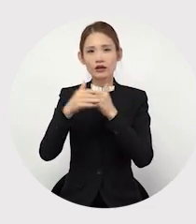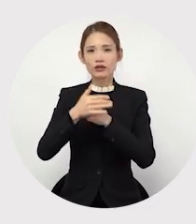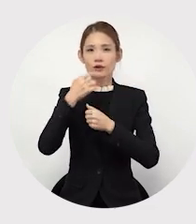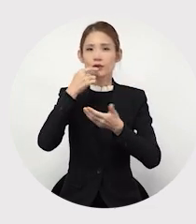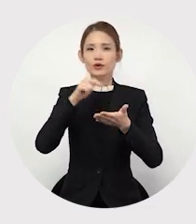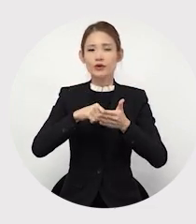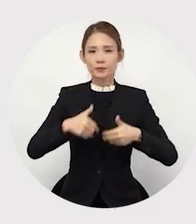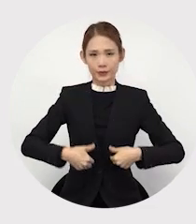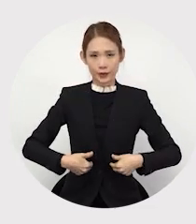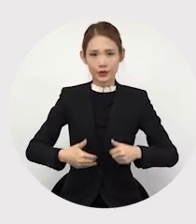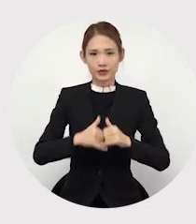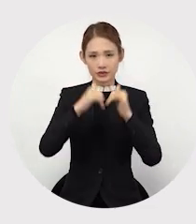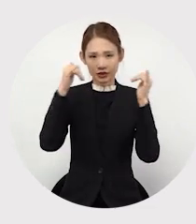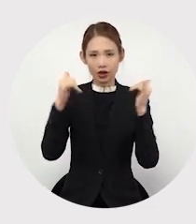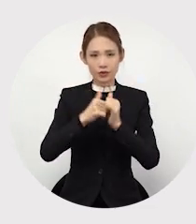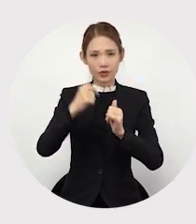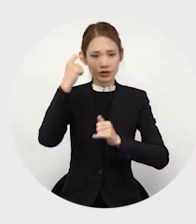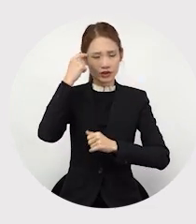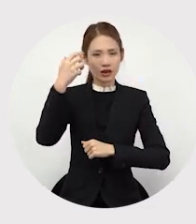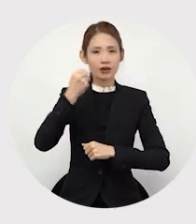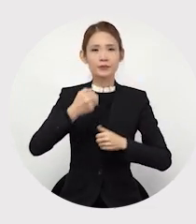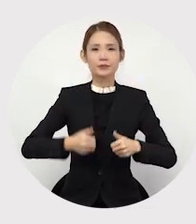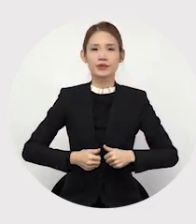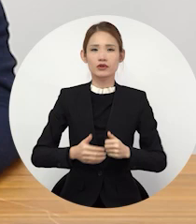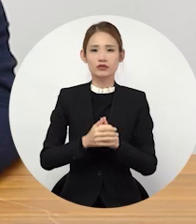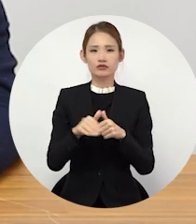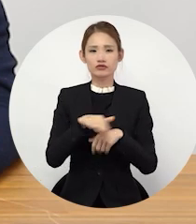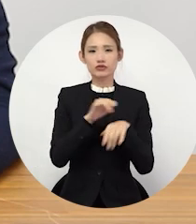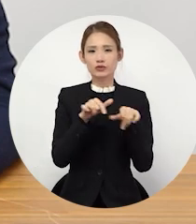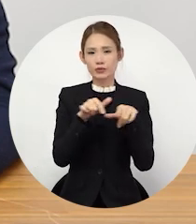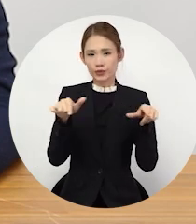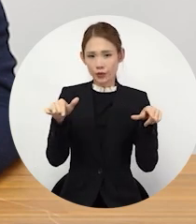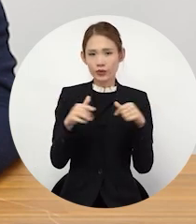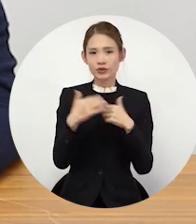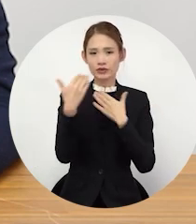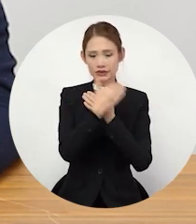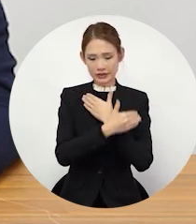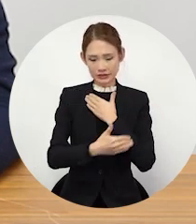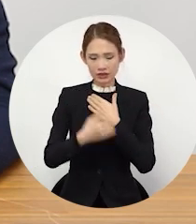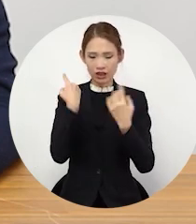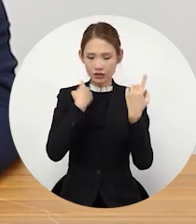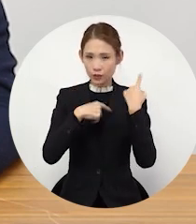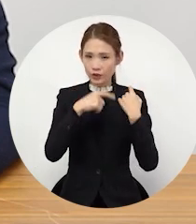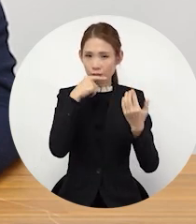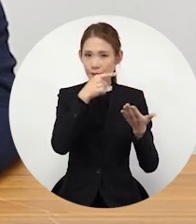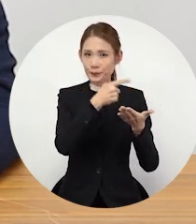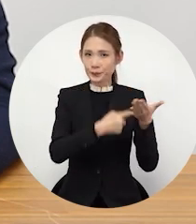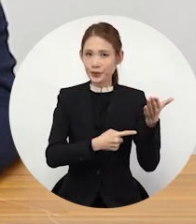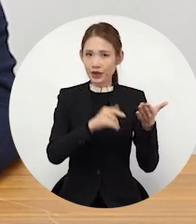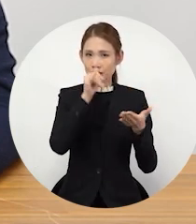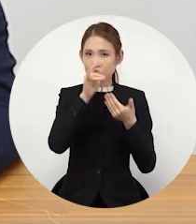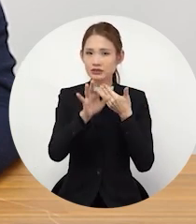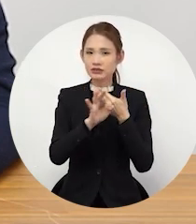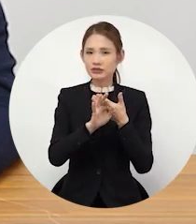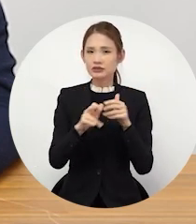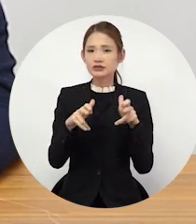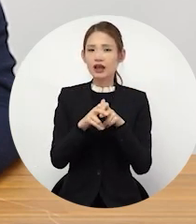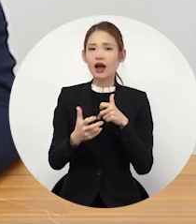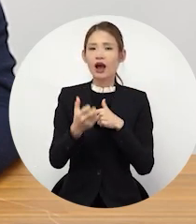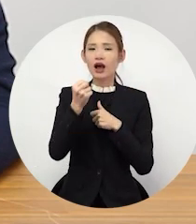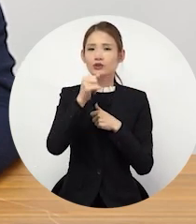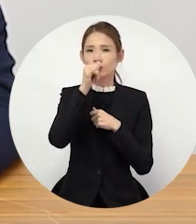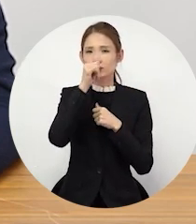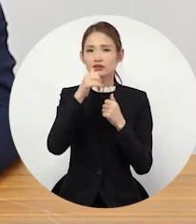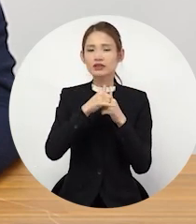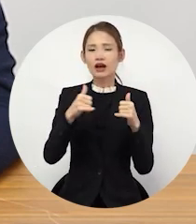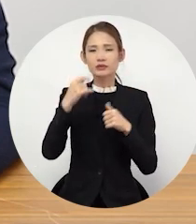우리나라에서 해야겠다. 이렇게 사회적인 부분으로 많이 생각을 하죠. 그러니까 우리는 보통 신체 손상이 있을 때 장애를 가지고